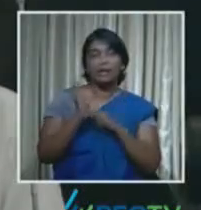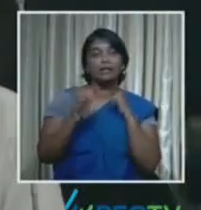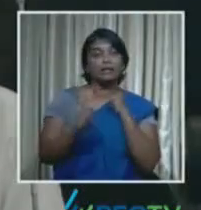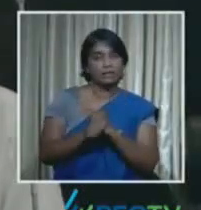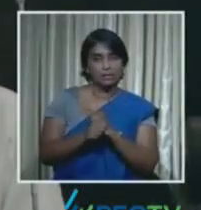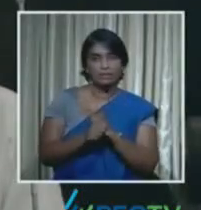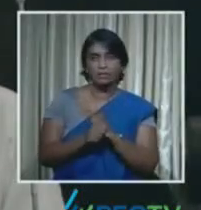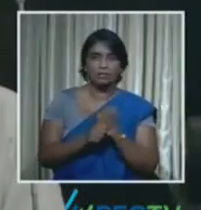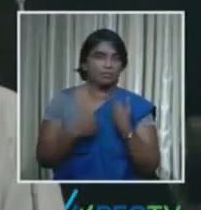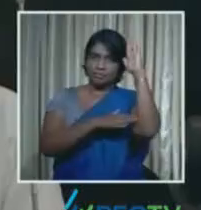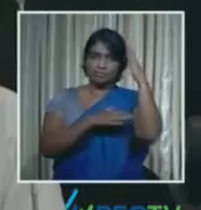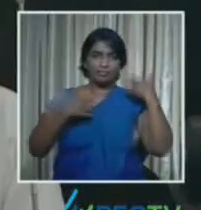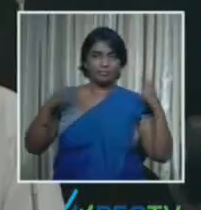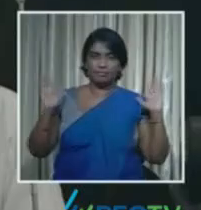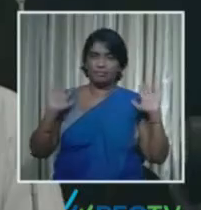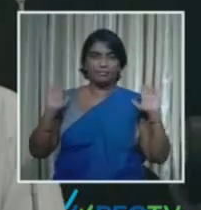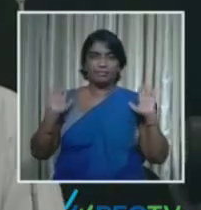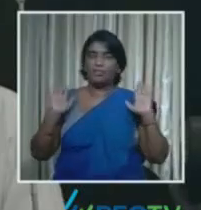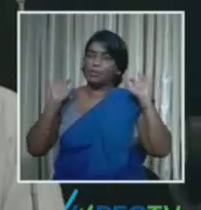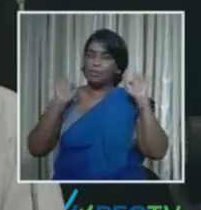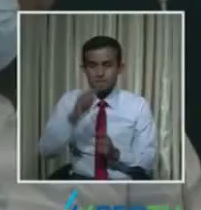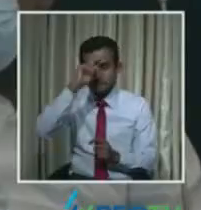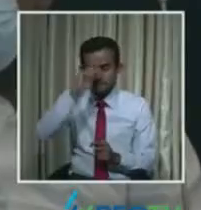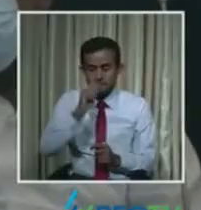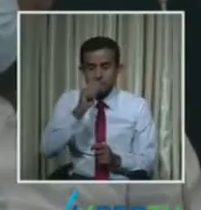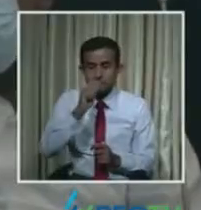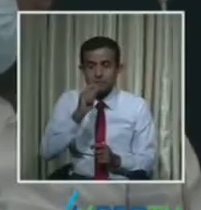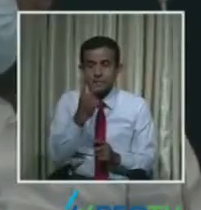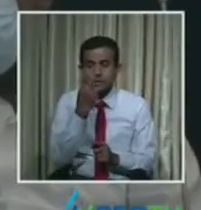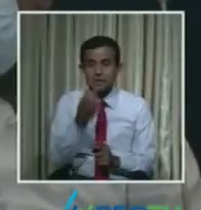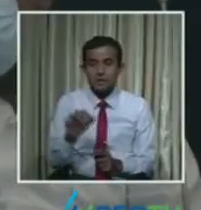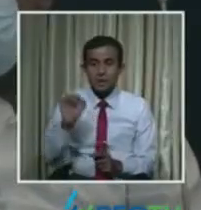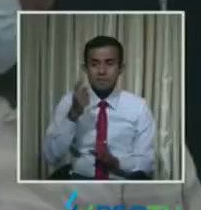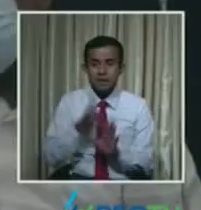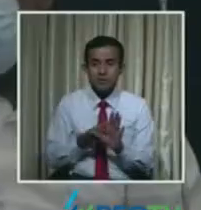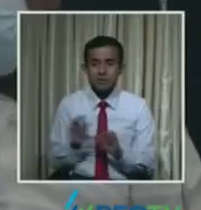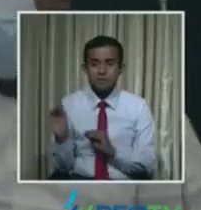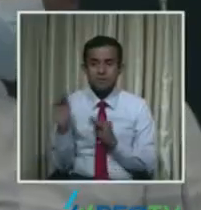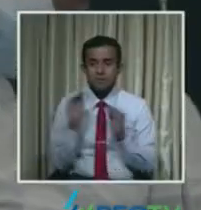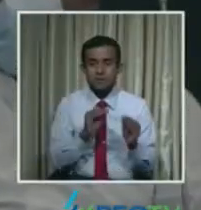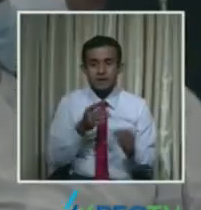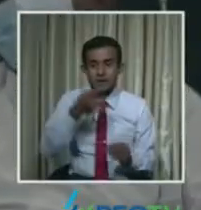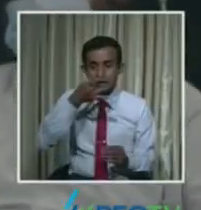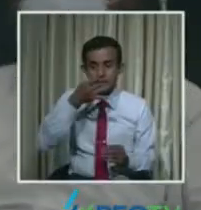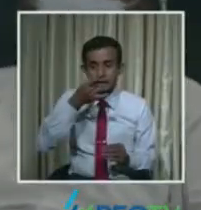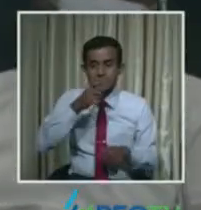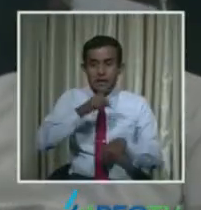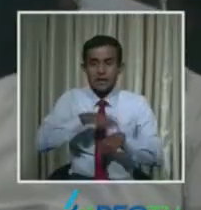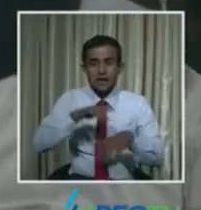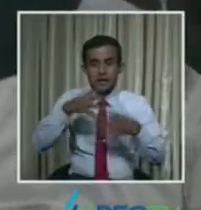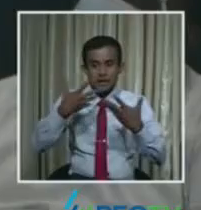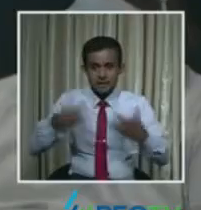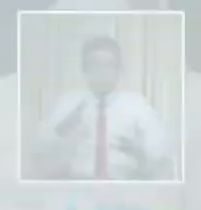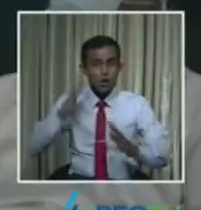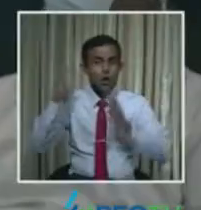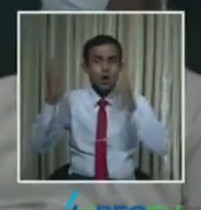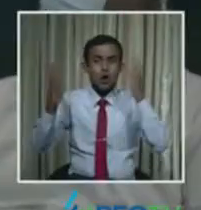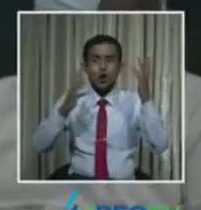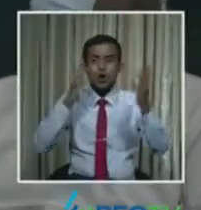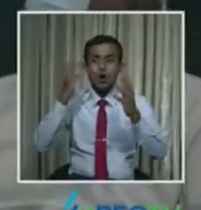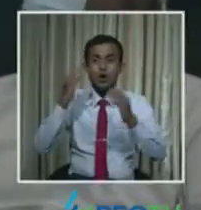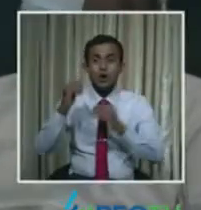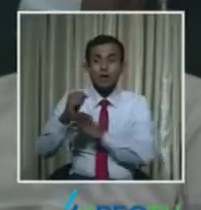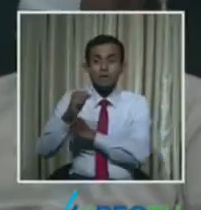නම් මගේ අප්පපිය වටත උස්සන්නේ නැහැ. ආණ්ඩුවේ ඉඳලාද වගකීමකින් කියනවා. 2050 වර්ෂයෙන් පස්සේ තෙල් යුගයේ අවසන් වෙනවා කියලාද ලෝකේ